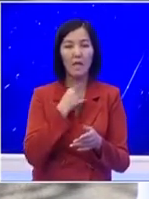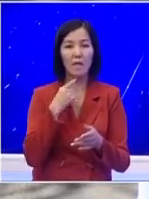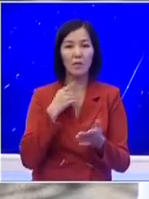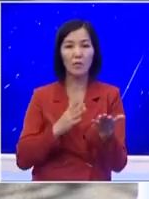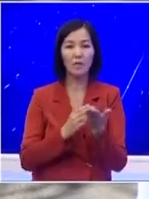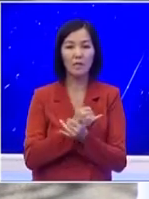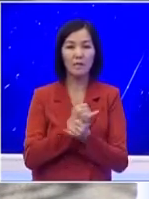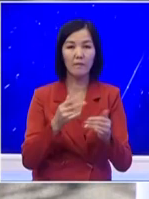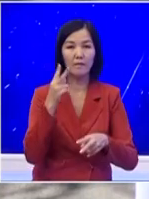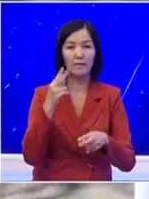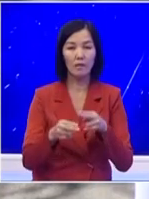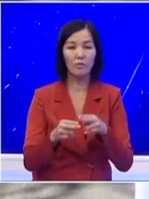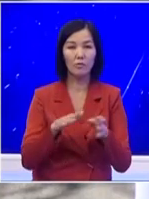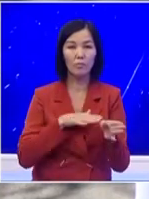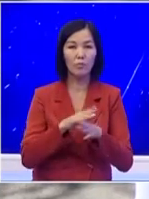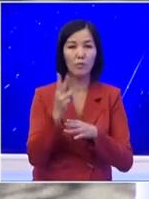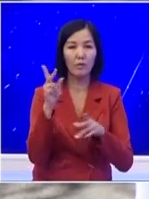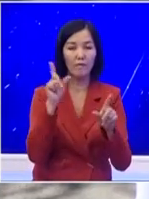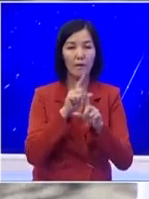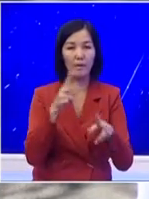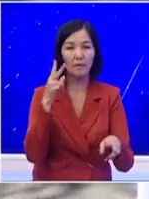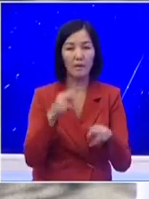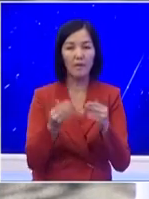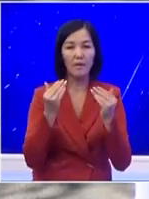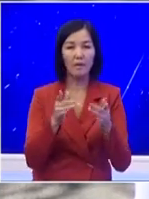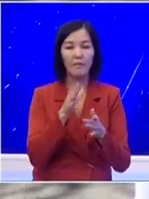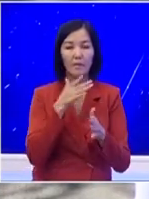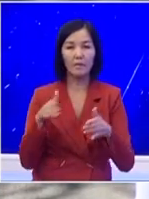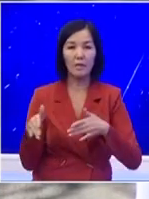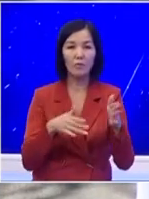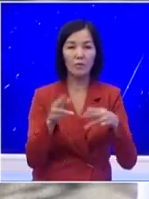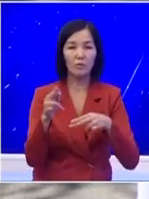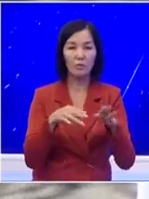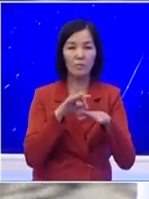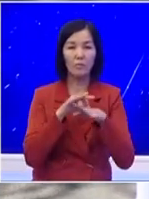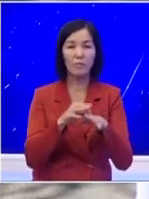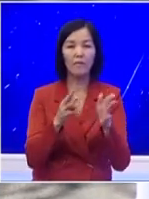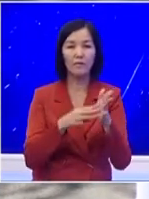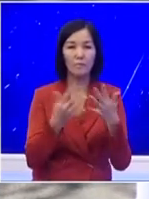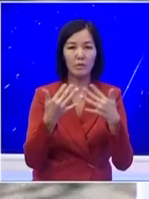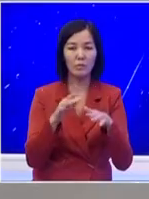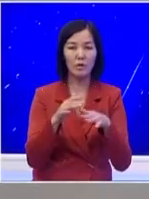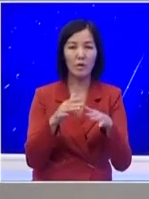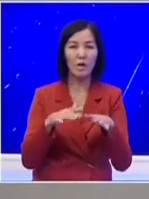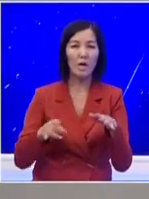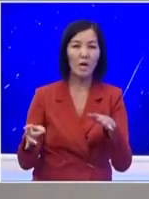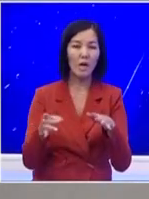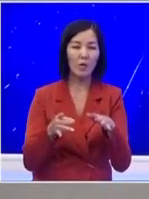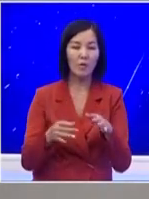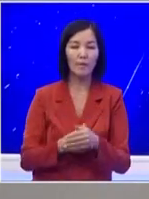уже закончил и полностью сдал два объекта. В настоящее время дорожно-строительные работы ведутся в 8 селах района.